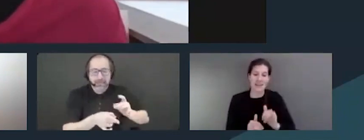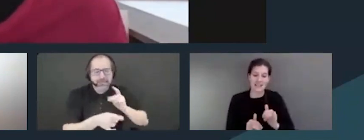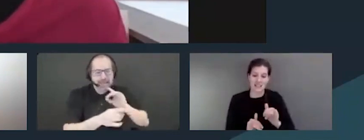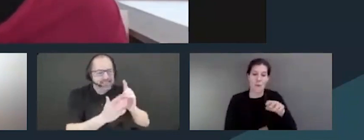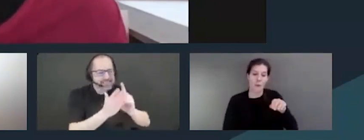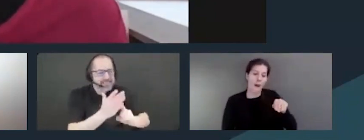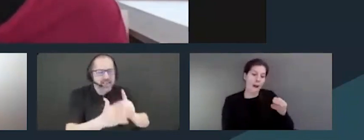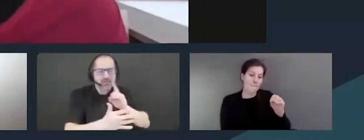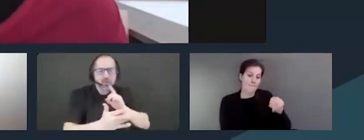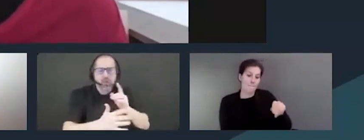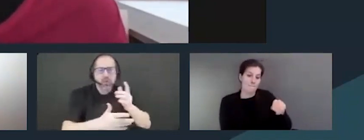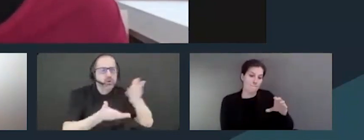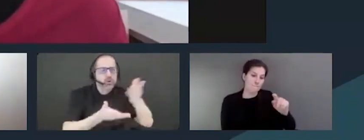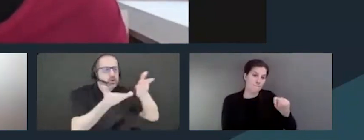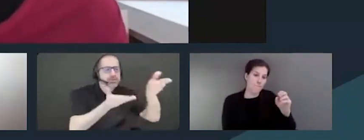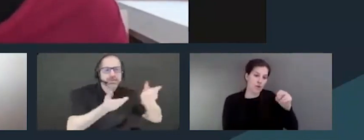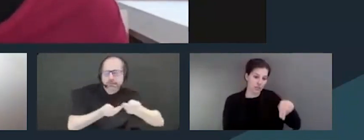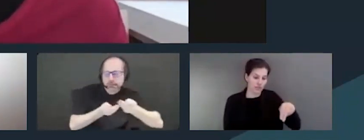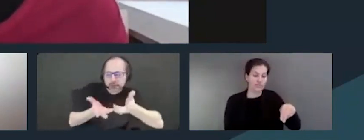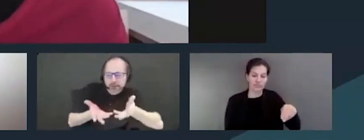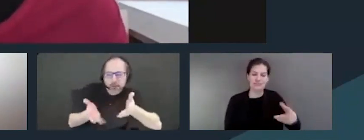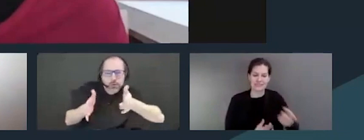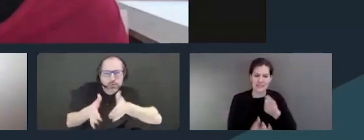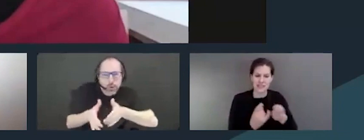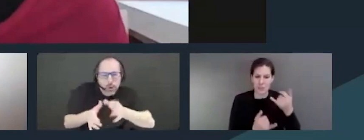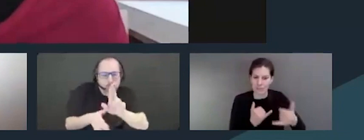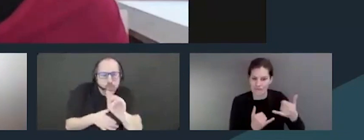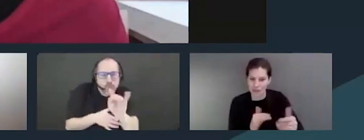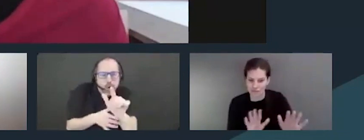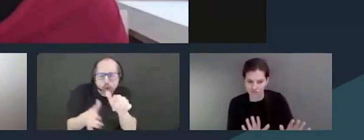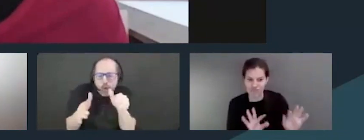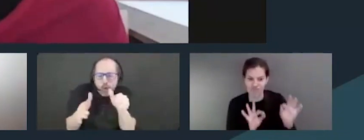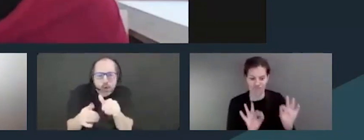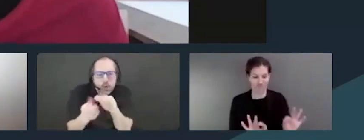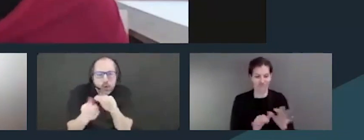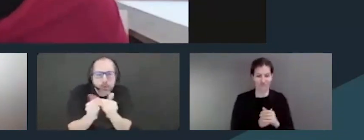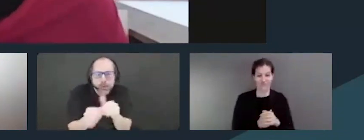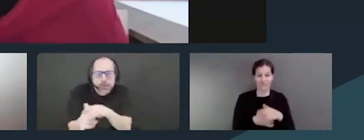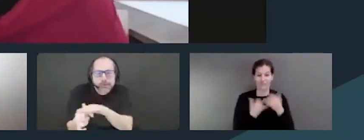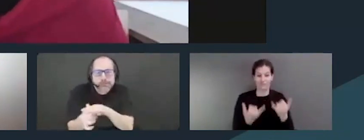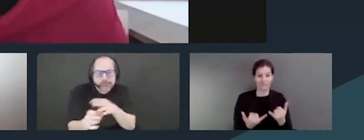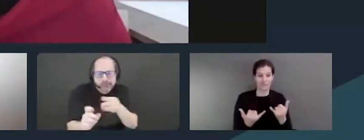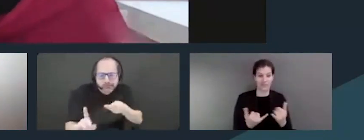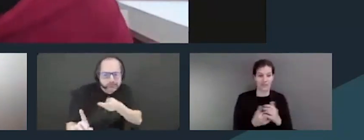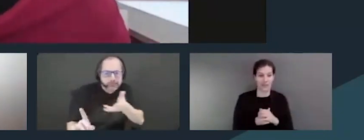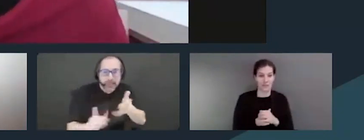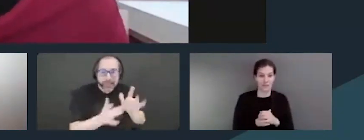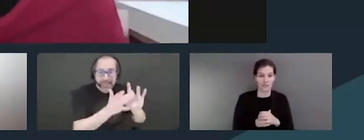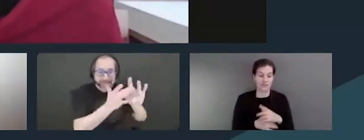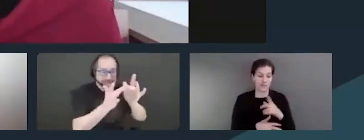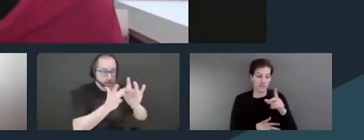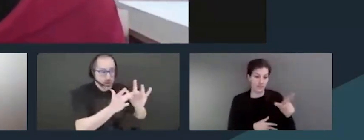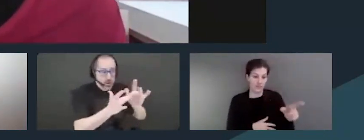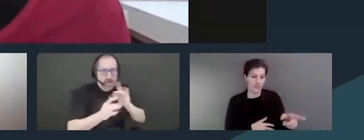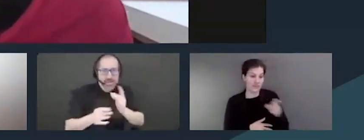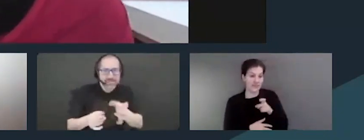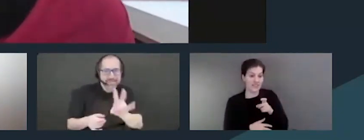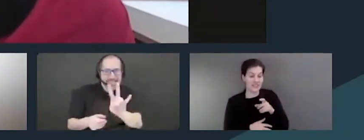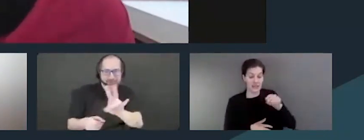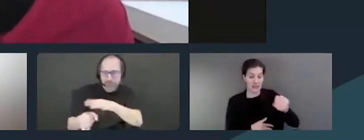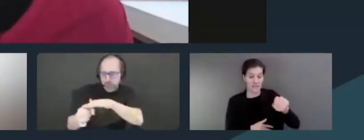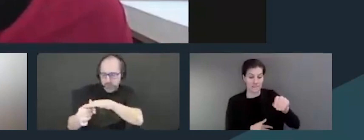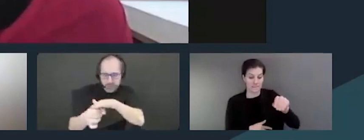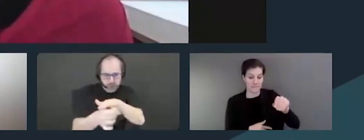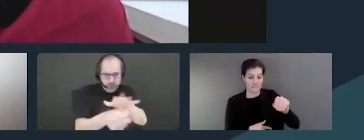les petites communautés rurales. Donc, le RSN offre actuellement des services dans 7 régions de la